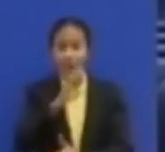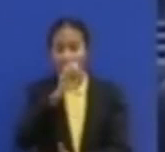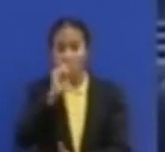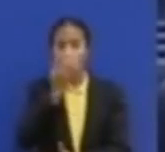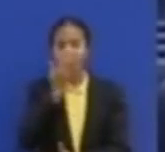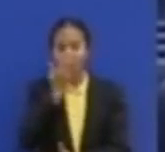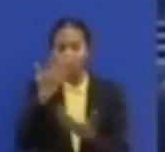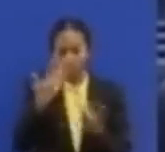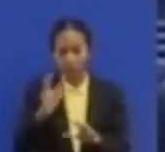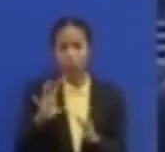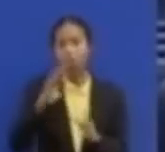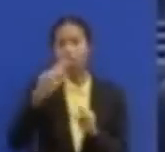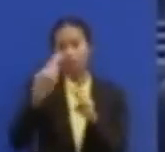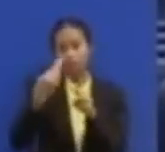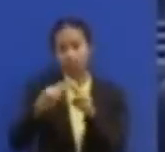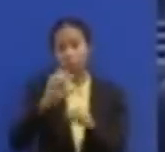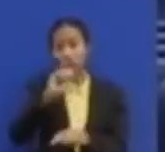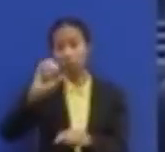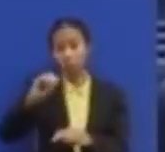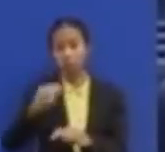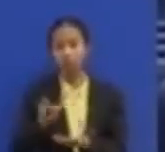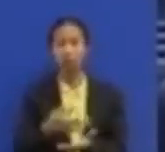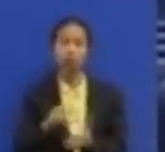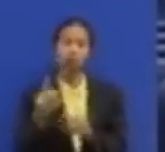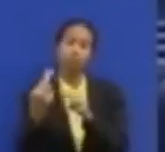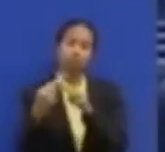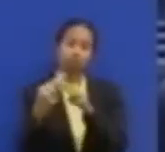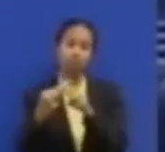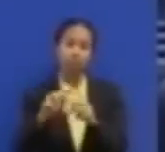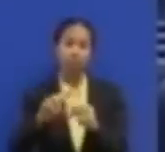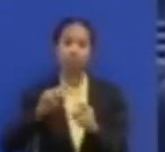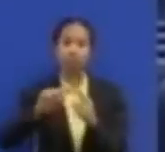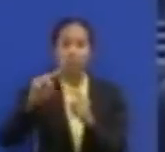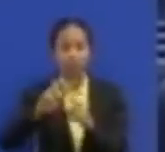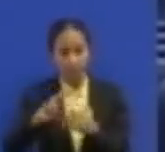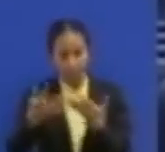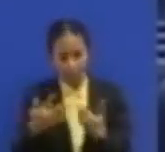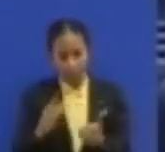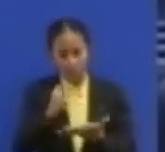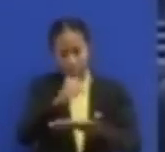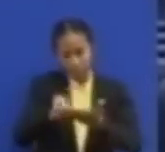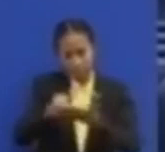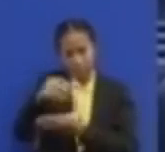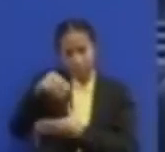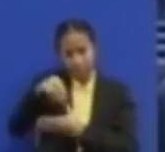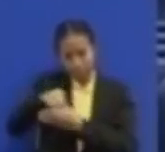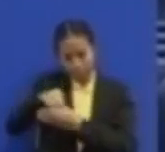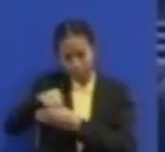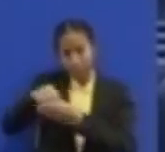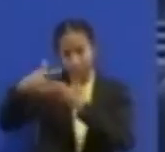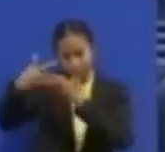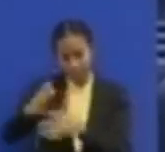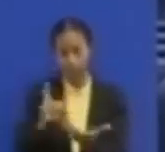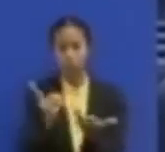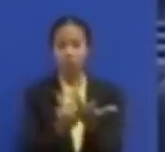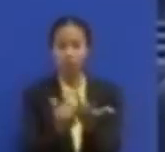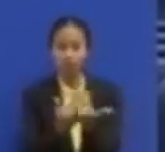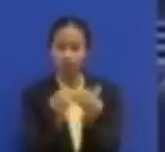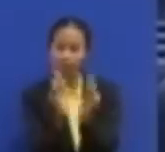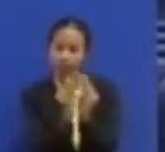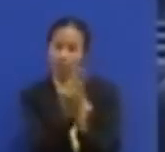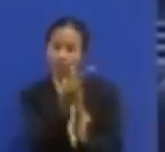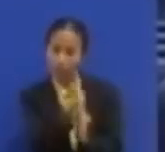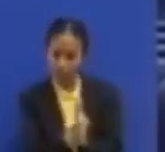ค่ะเพื่อที่จะไปเขียนชื่อที่จะเลือกประธานและรองประธานสภาผู้แทนราษฎรลงในซองแล้วก็นับคะแนนด้วยนะคะก็ติดตาม